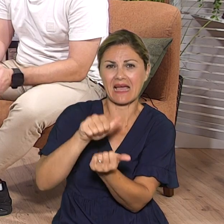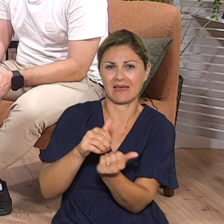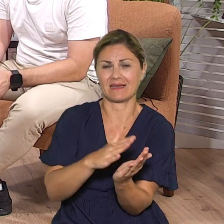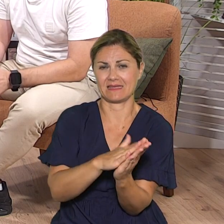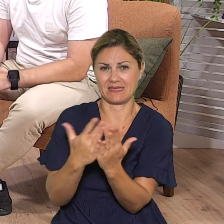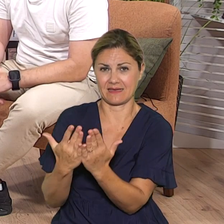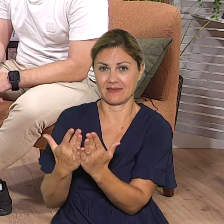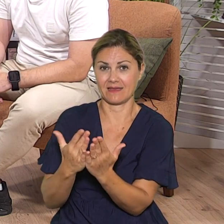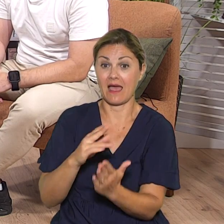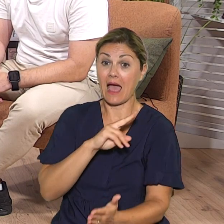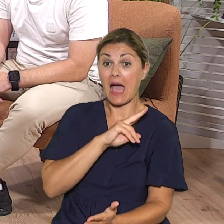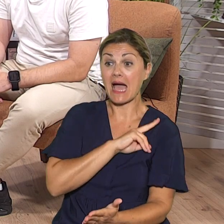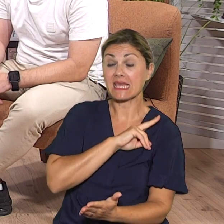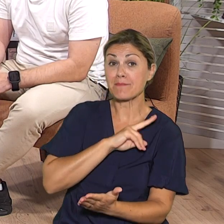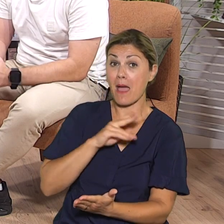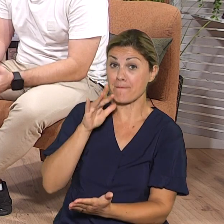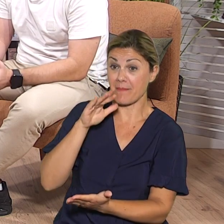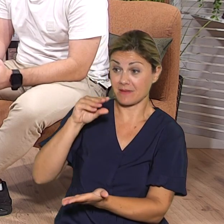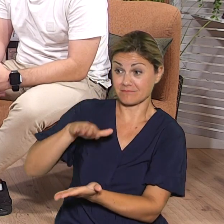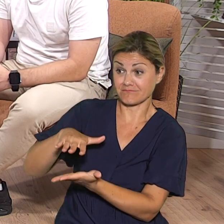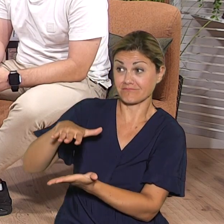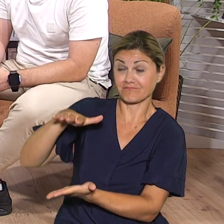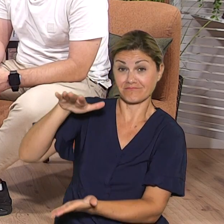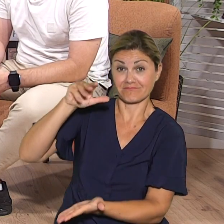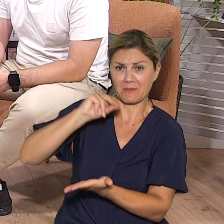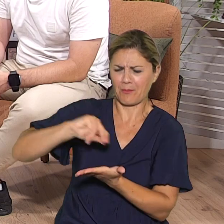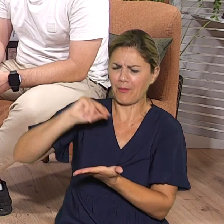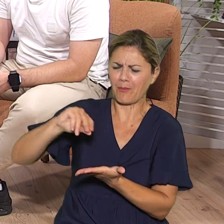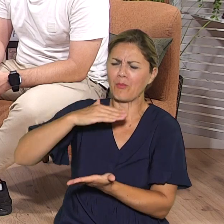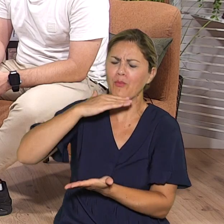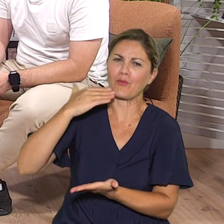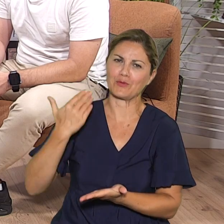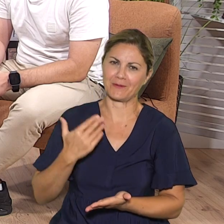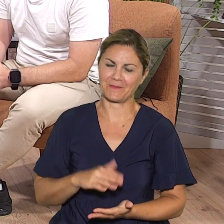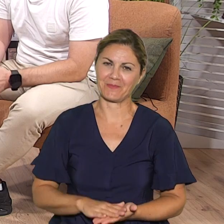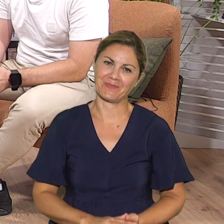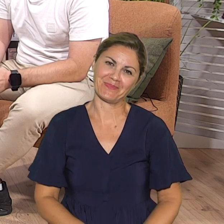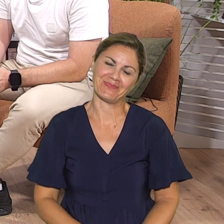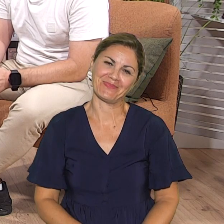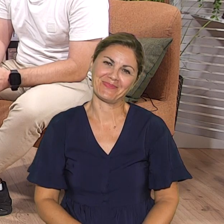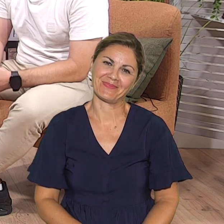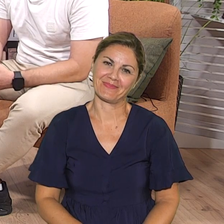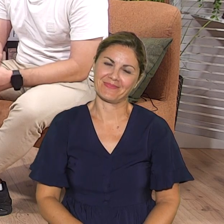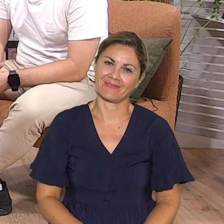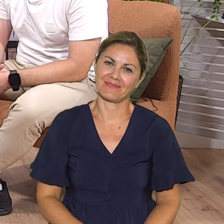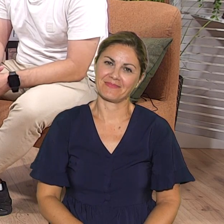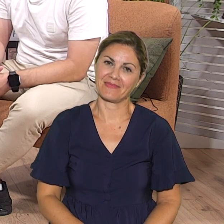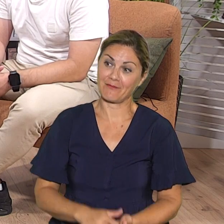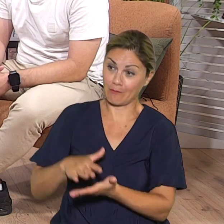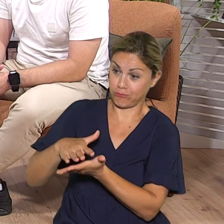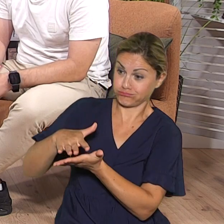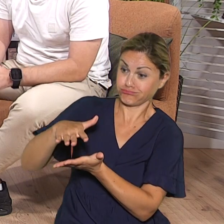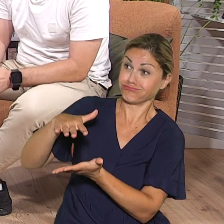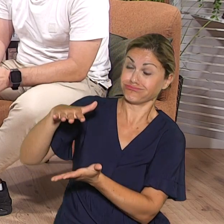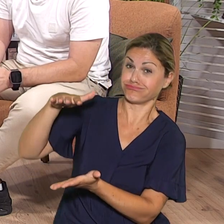kada biste htjeli pisati zbirku, a imate, pretpostavljam, želju. Naravno. Koliko biste unutra odabrali